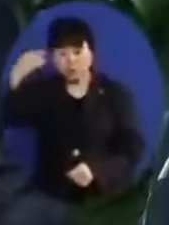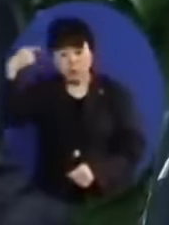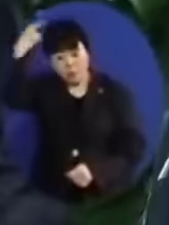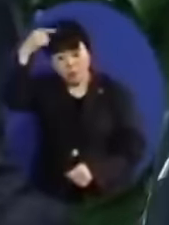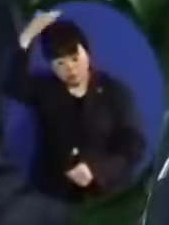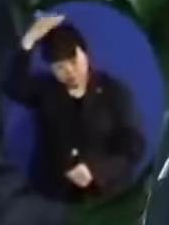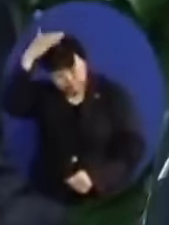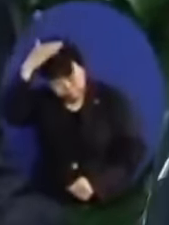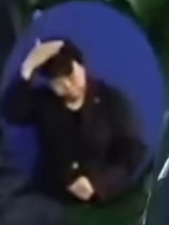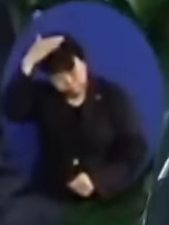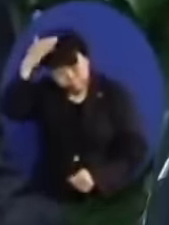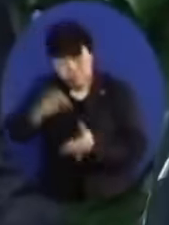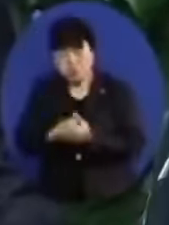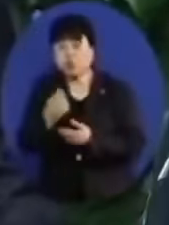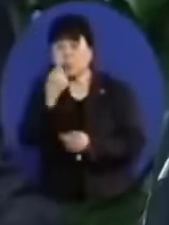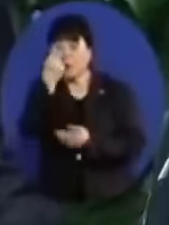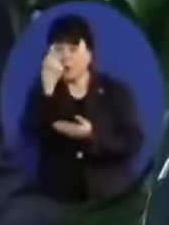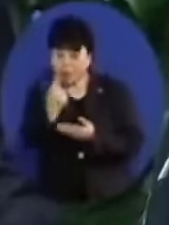아니 기도하는 거 배우러 왔는데